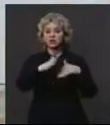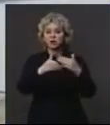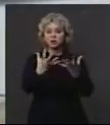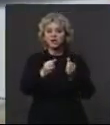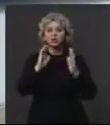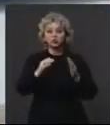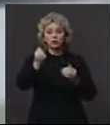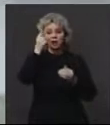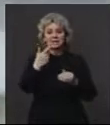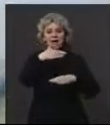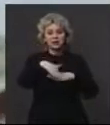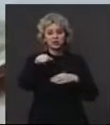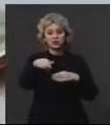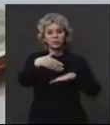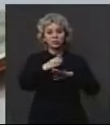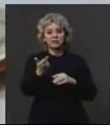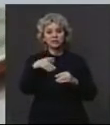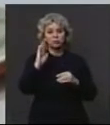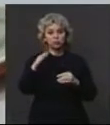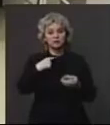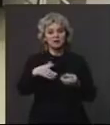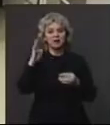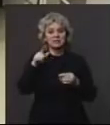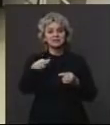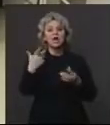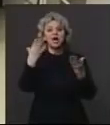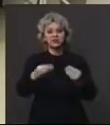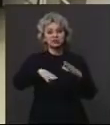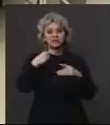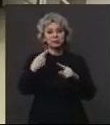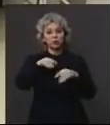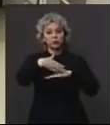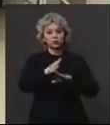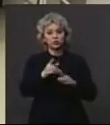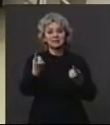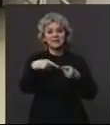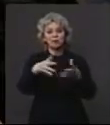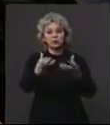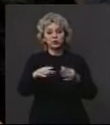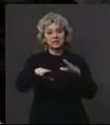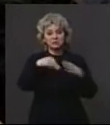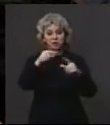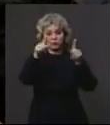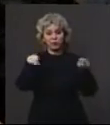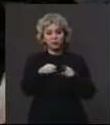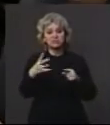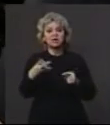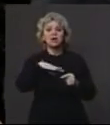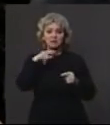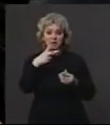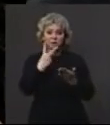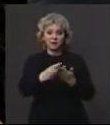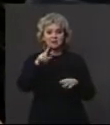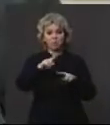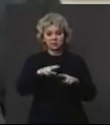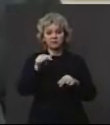получите лишь памятку с адресом участка, где собираетесь проголосовать. А в день выборов на этом участке для получения избирательного бюллетеня достаточно будет